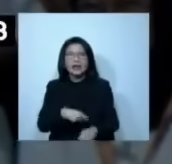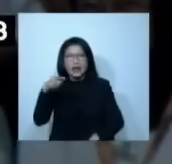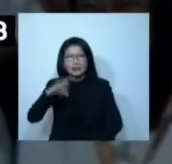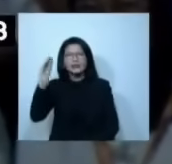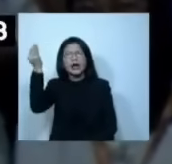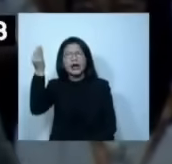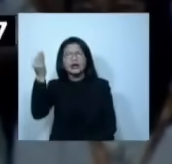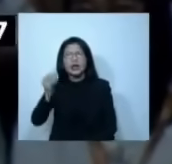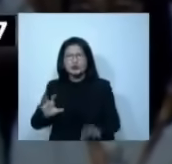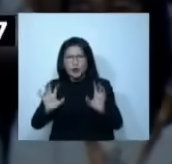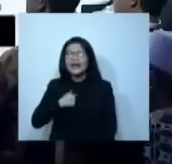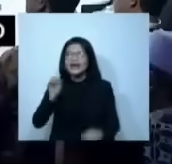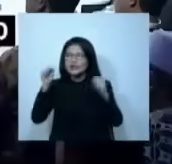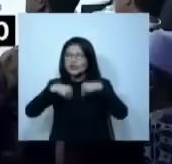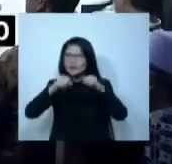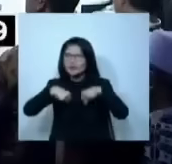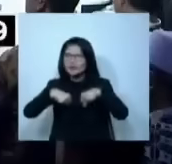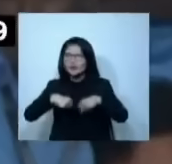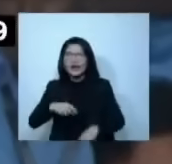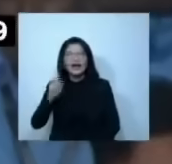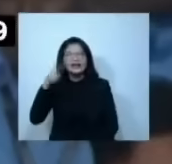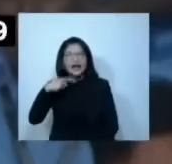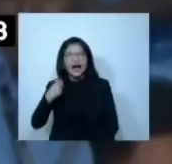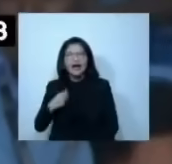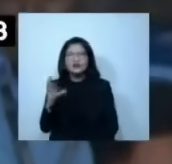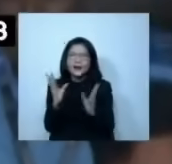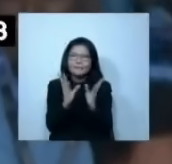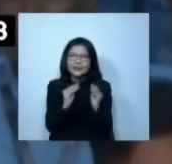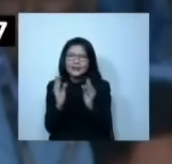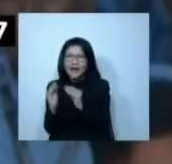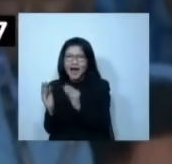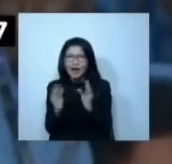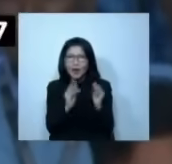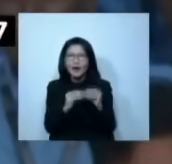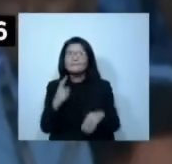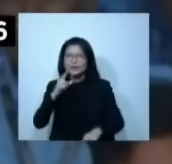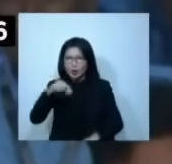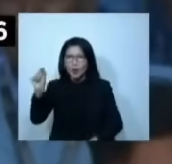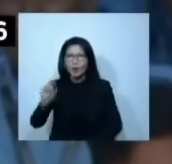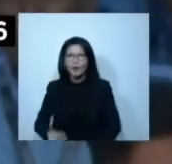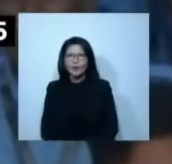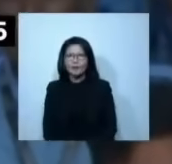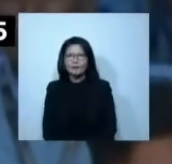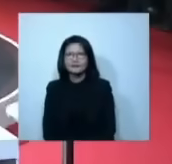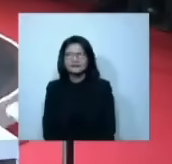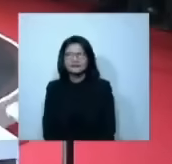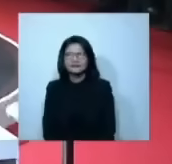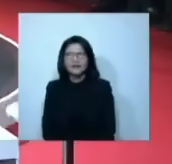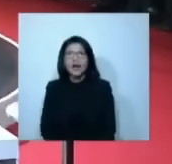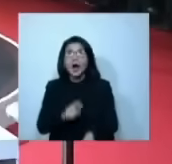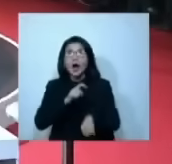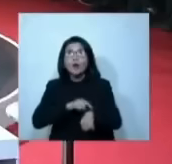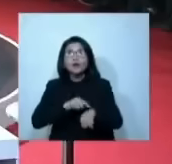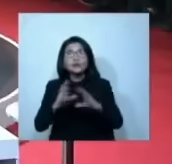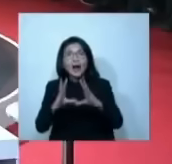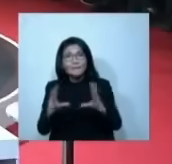pengalamannya membangun DKI Ganjar juga menjelaskan Bagaimana membangun Jawa Tengah kemudian gambaran tentang rencana